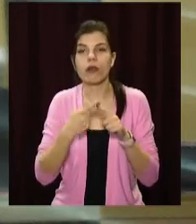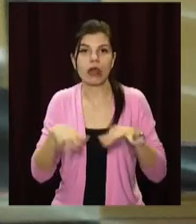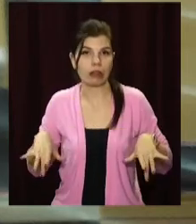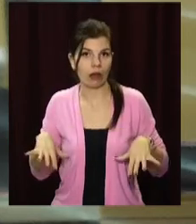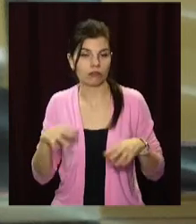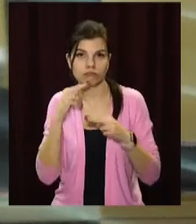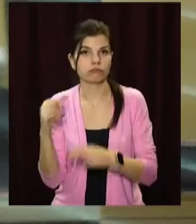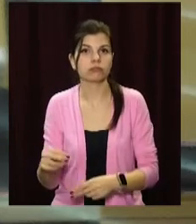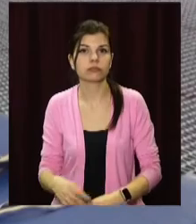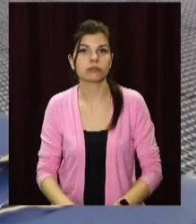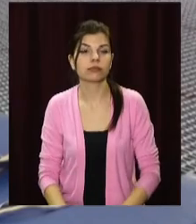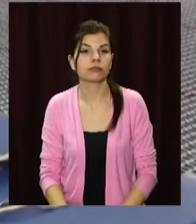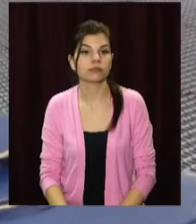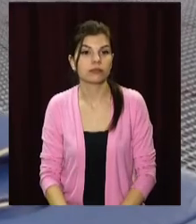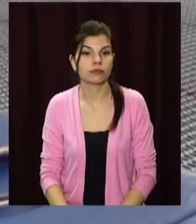Вінокурову.